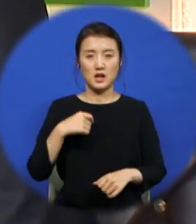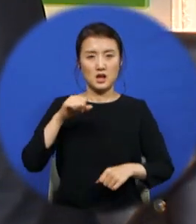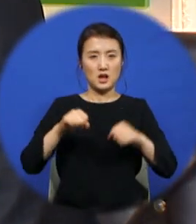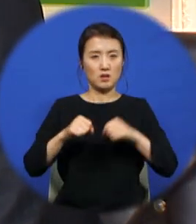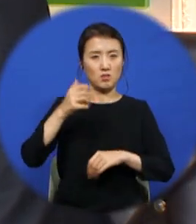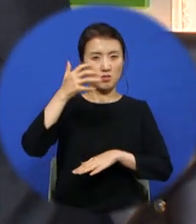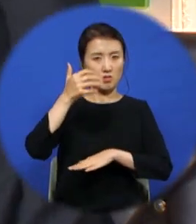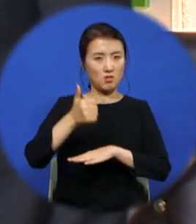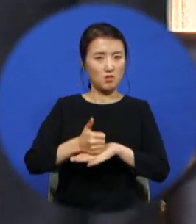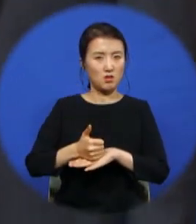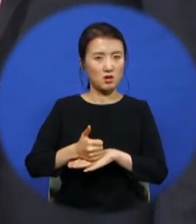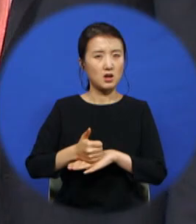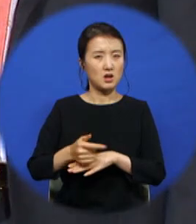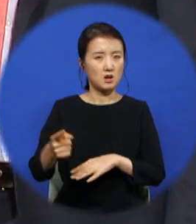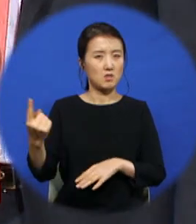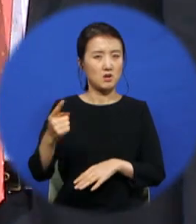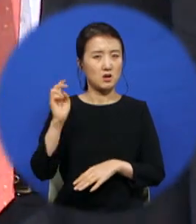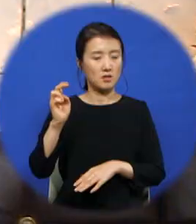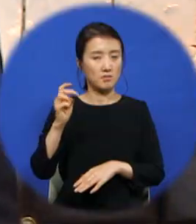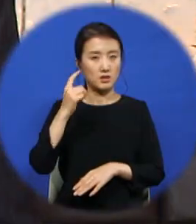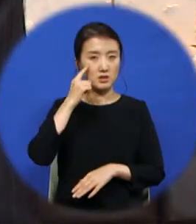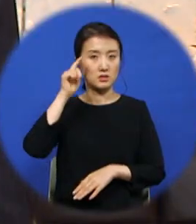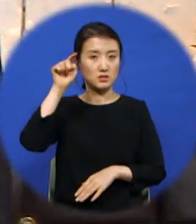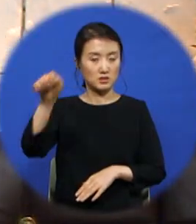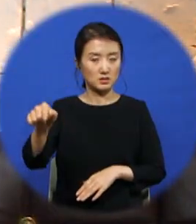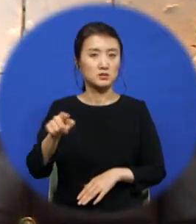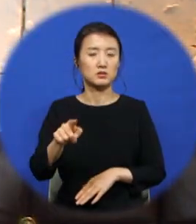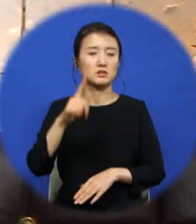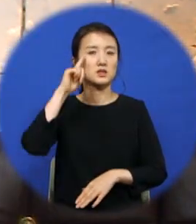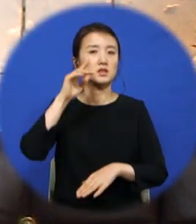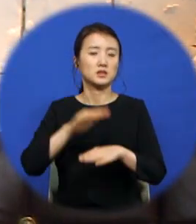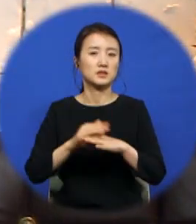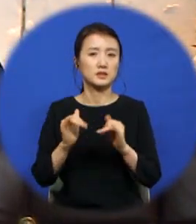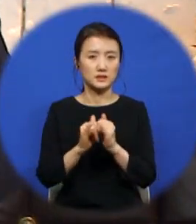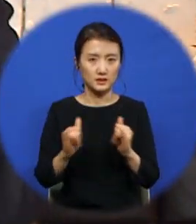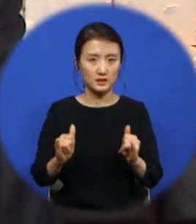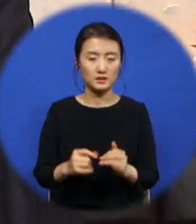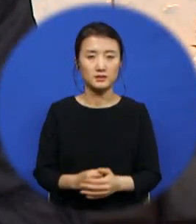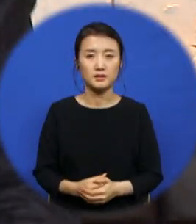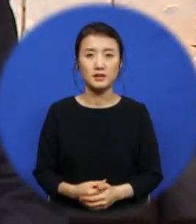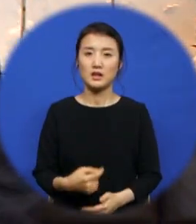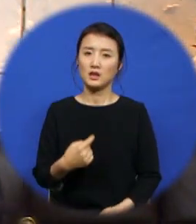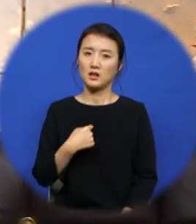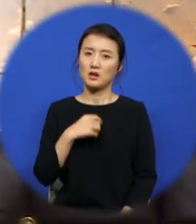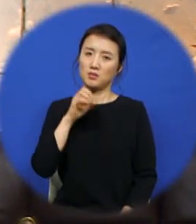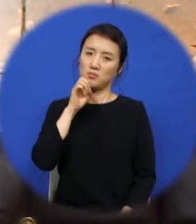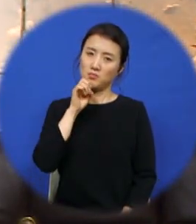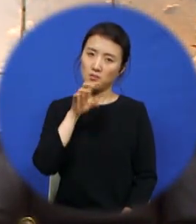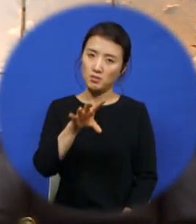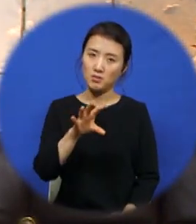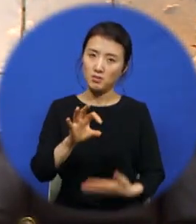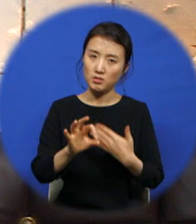예측할 수 있는 자이다 여러분 말할 때 내 말이 나가면